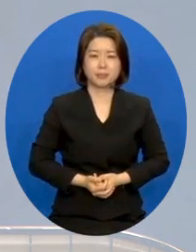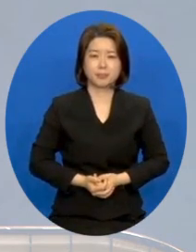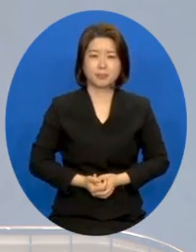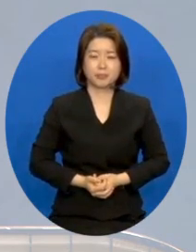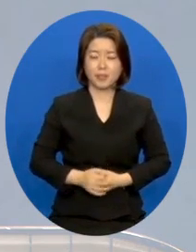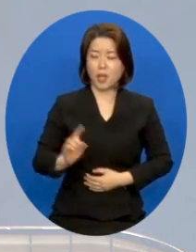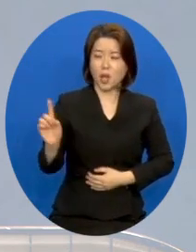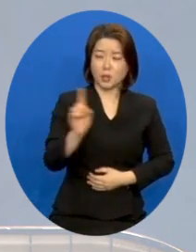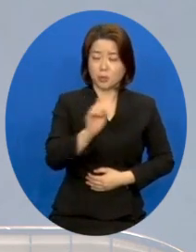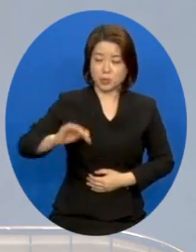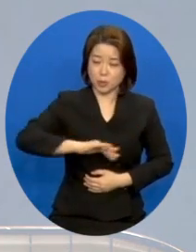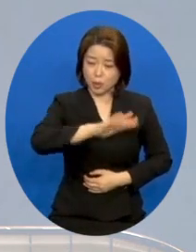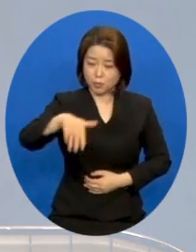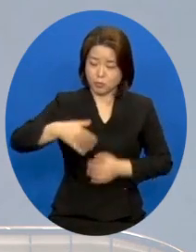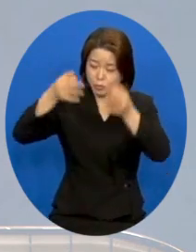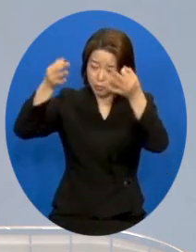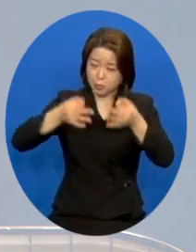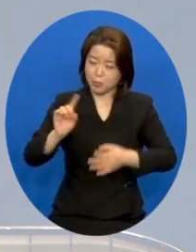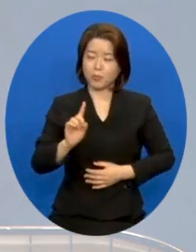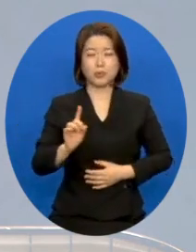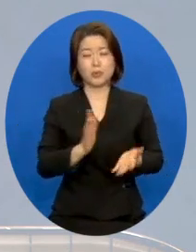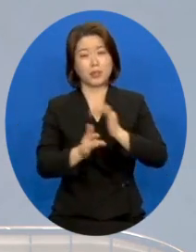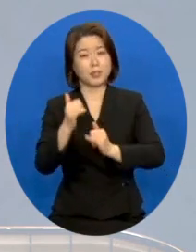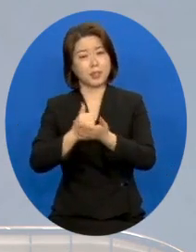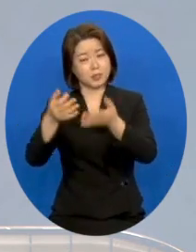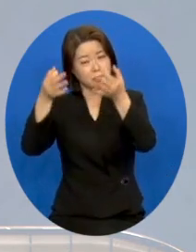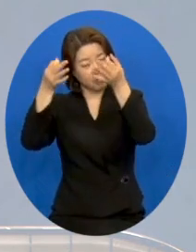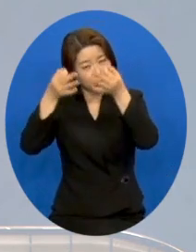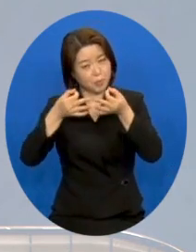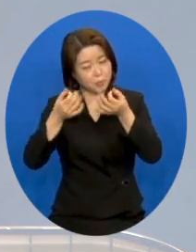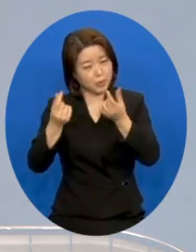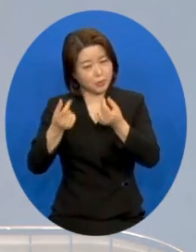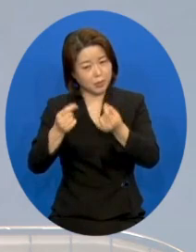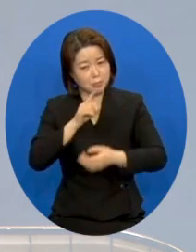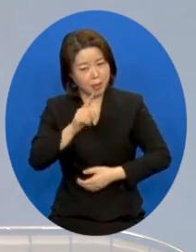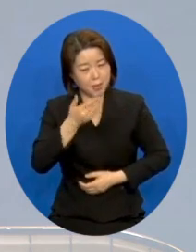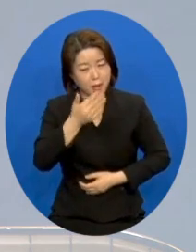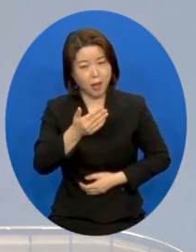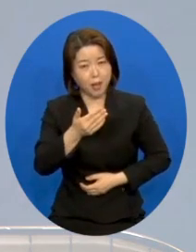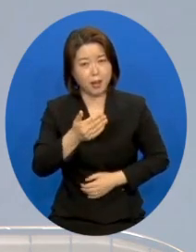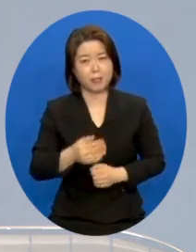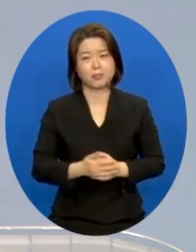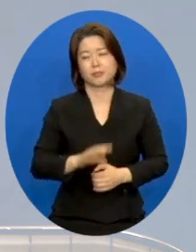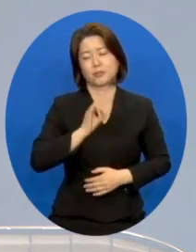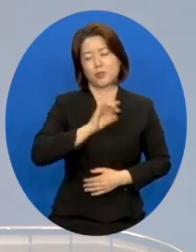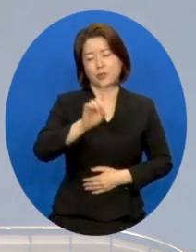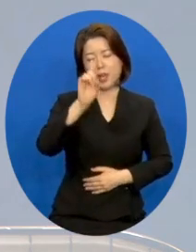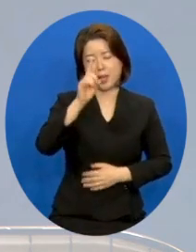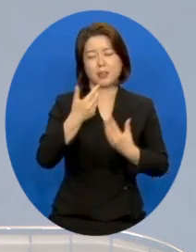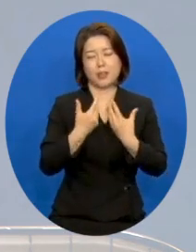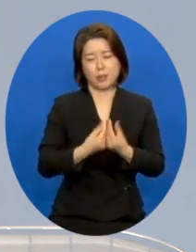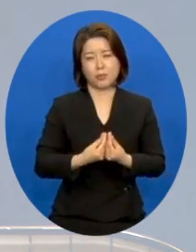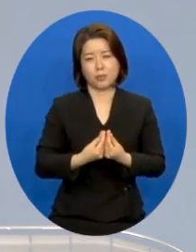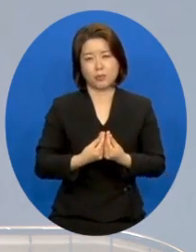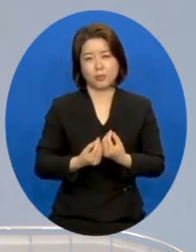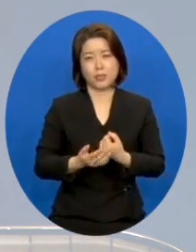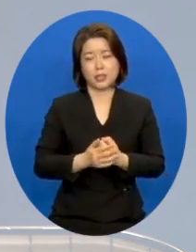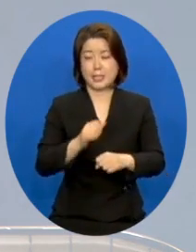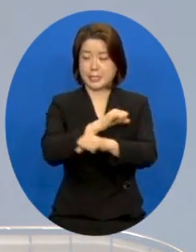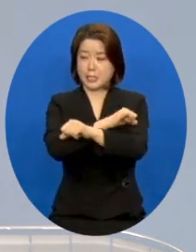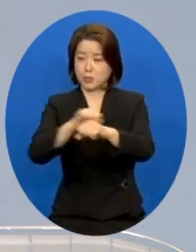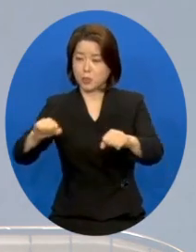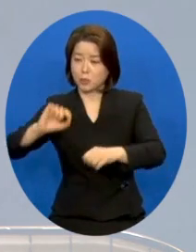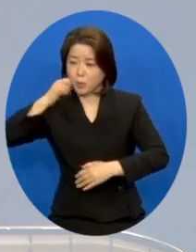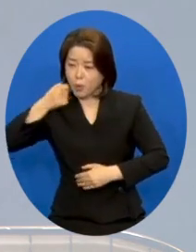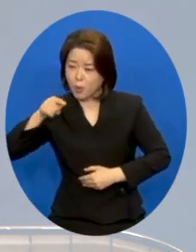도대체 우리를 보고 어떻게 예수님을 본다고 할 수 있을까요 어 직 한 경우입니다 용서할